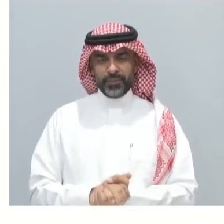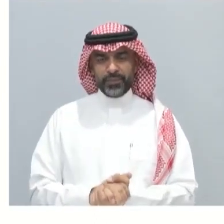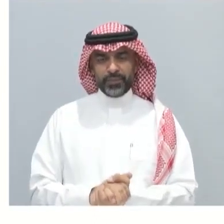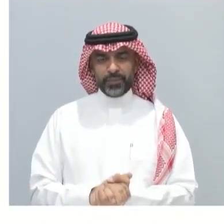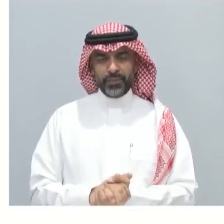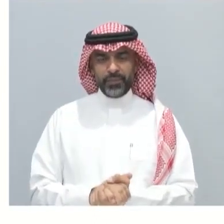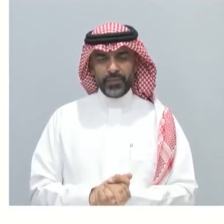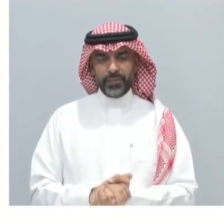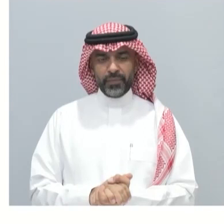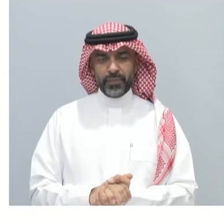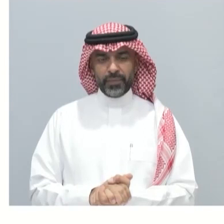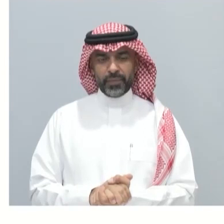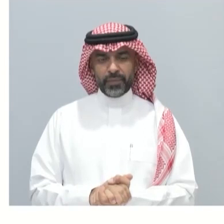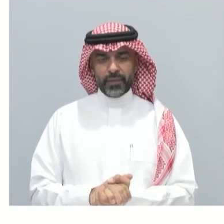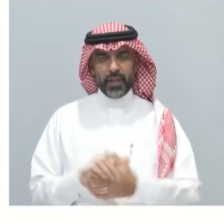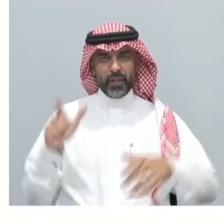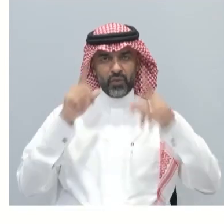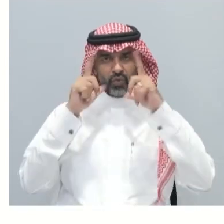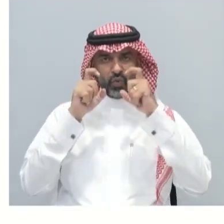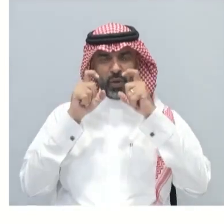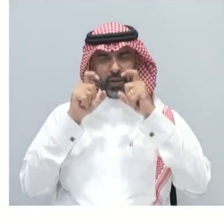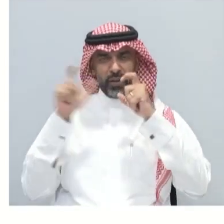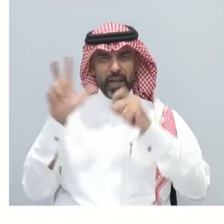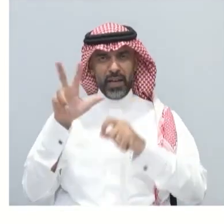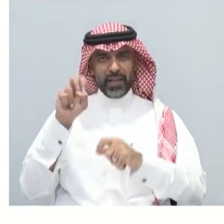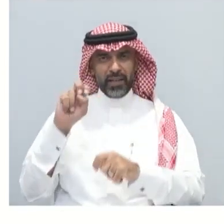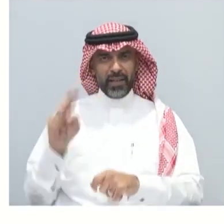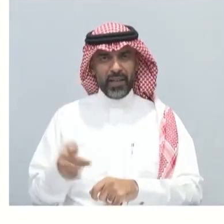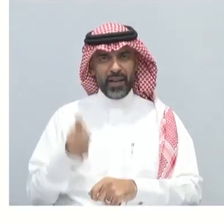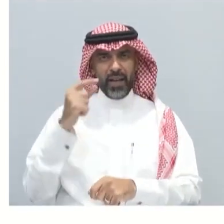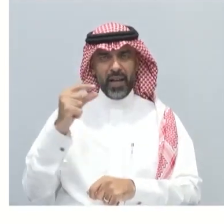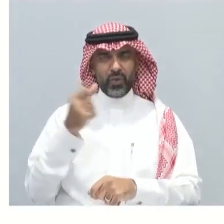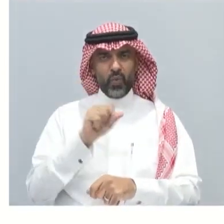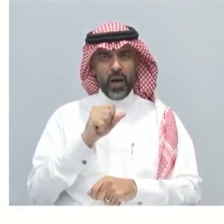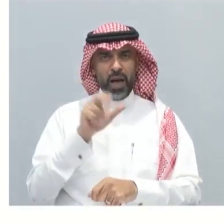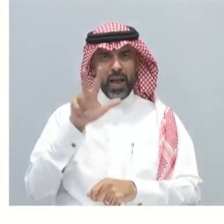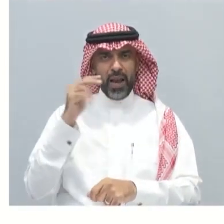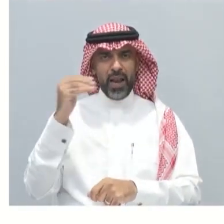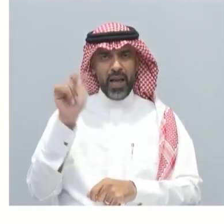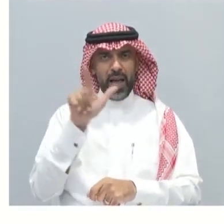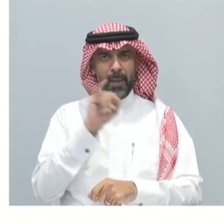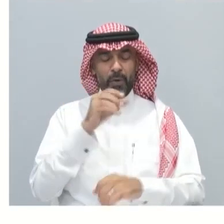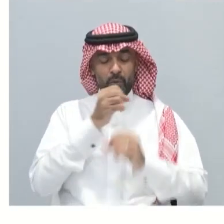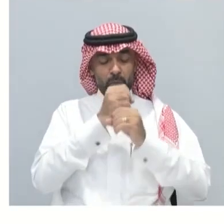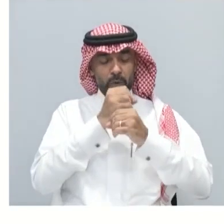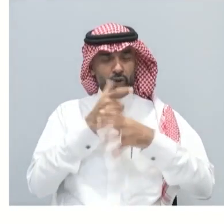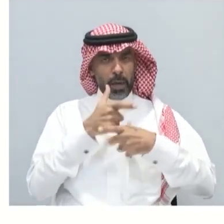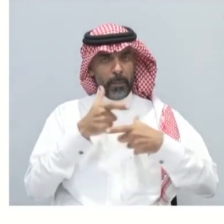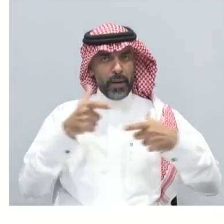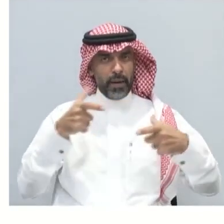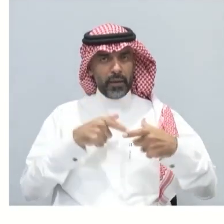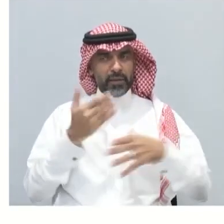روكي طبعا هنا صور للقراد والحل المكبره هنا في المجهر لكي